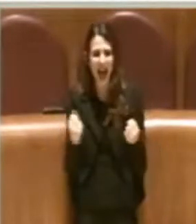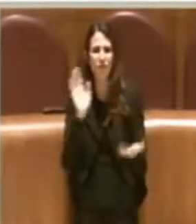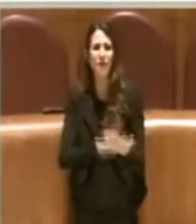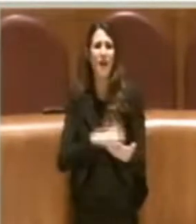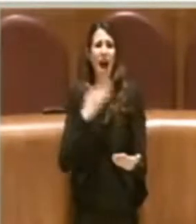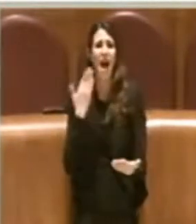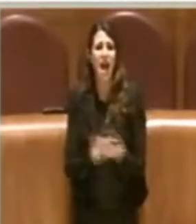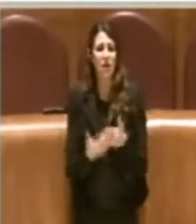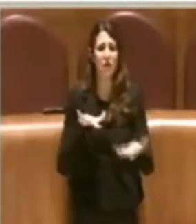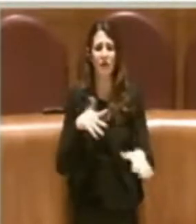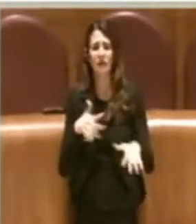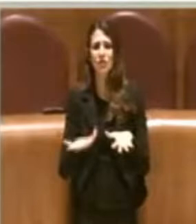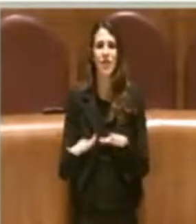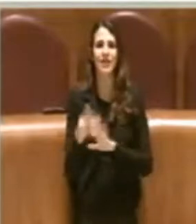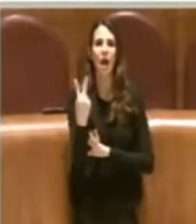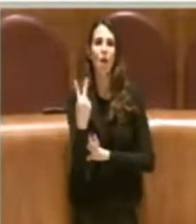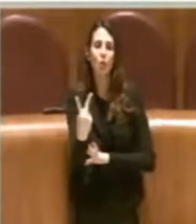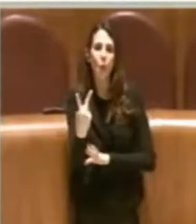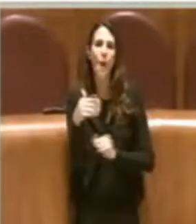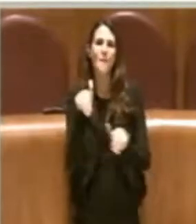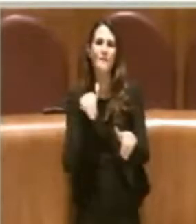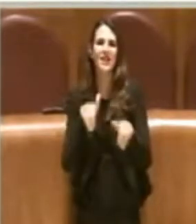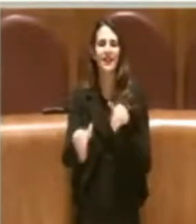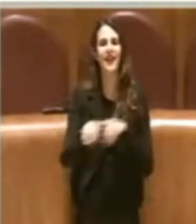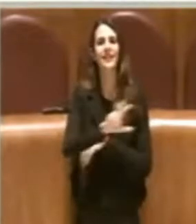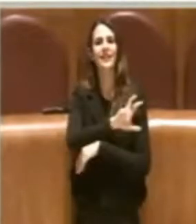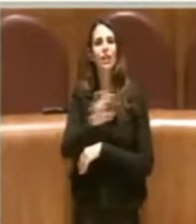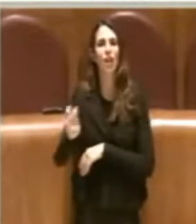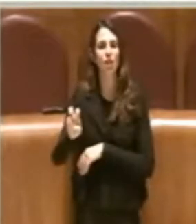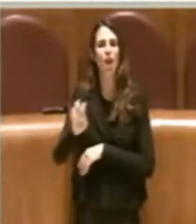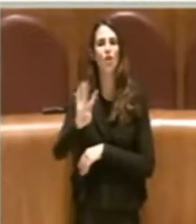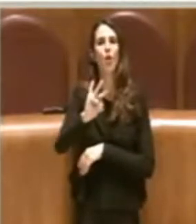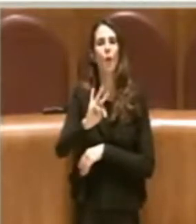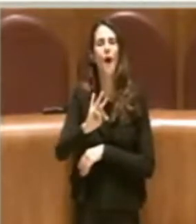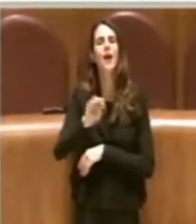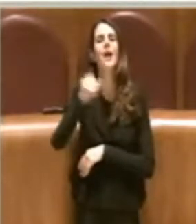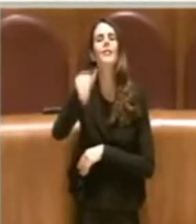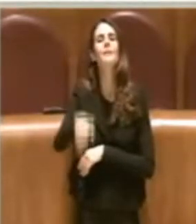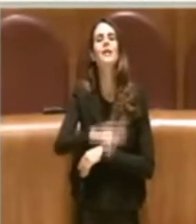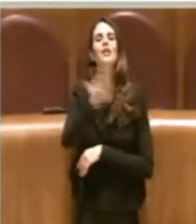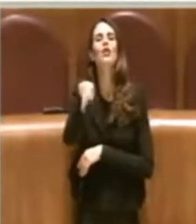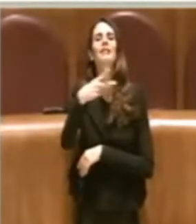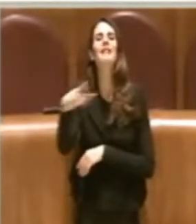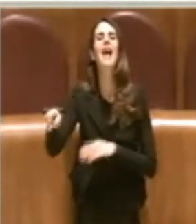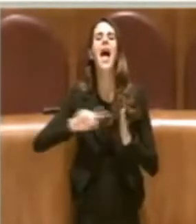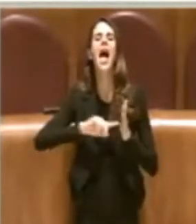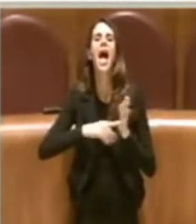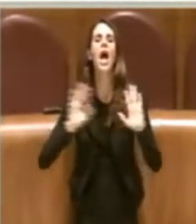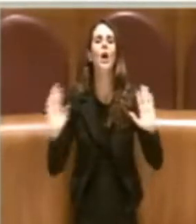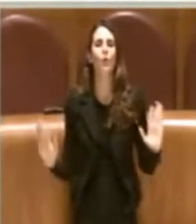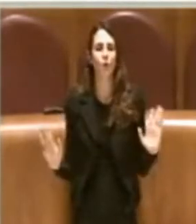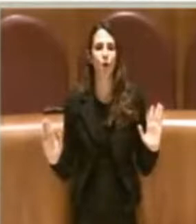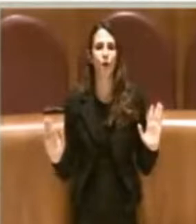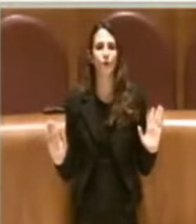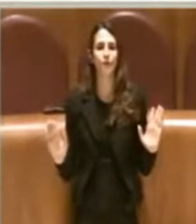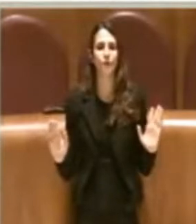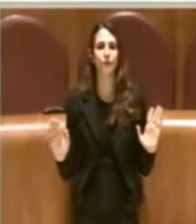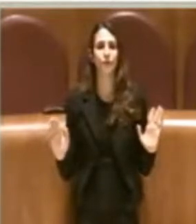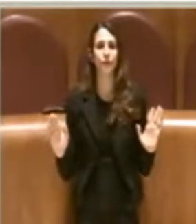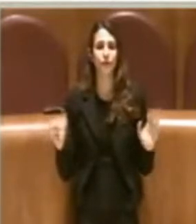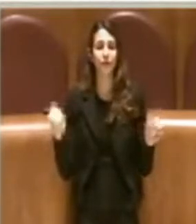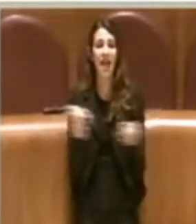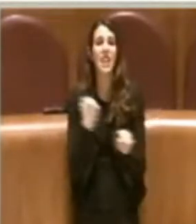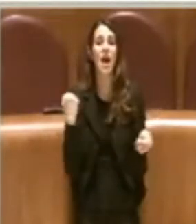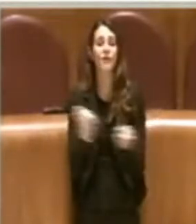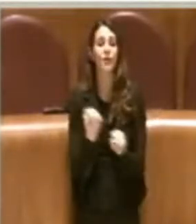circa 2 miliardi e 340 milioni di euro di opere a scomputo. Cioè, a